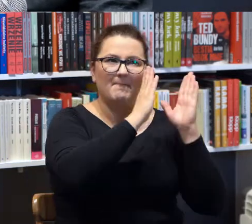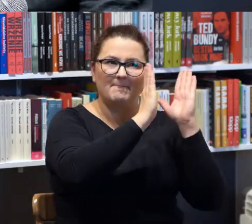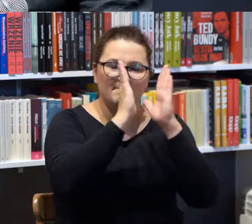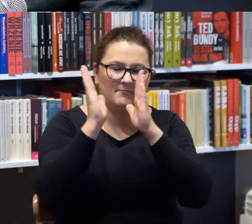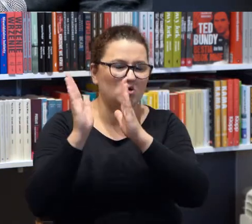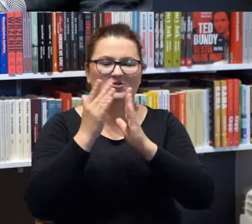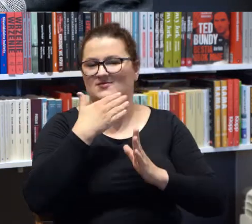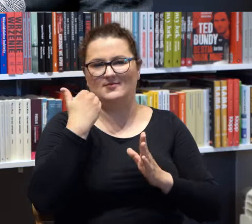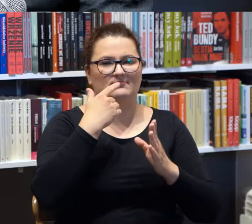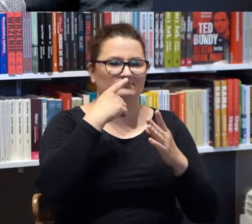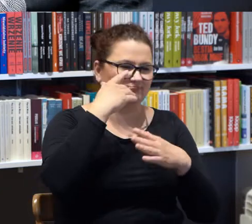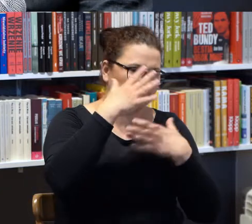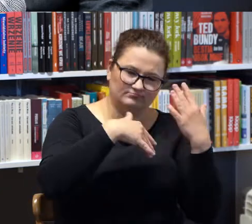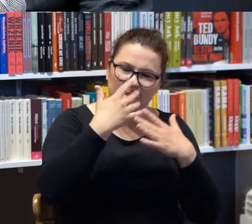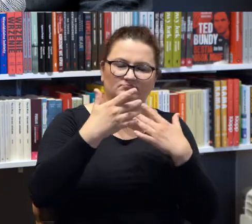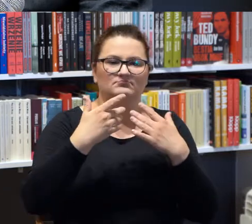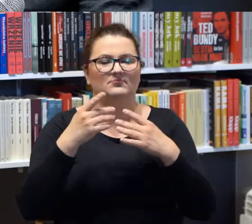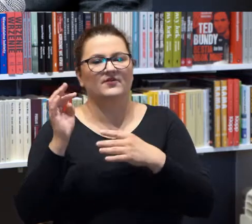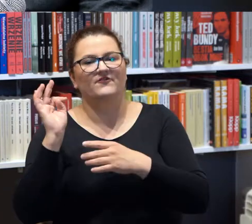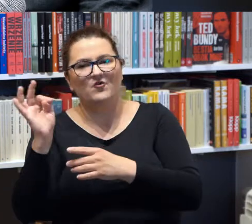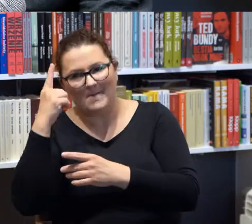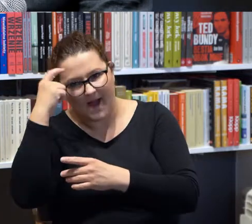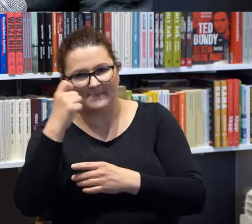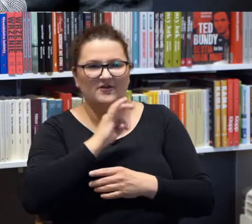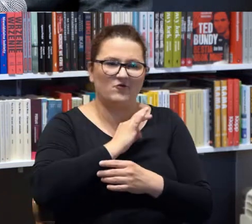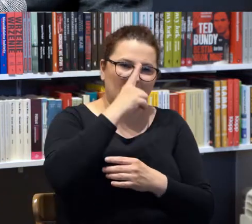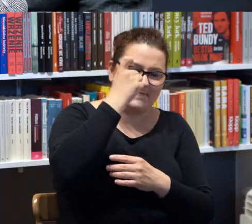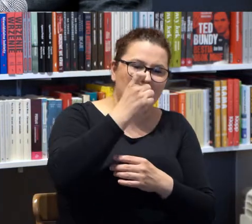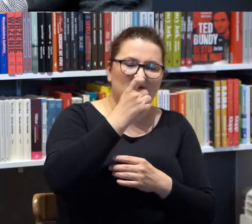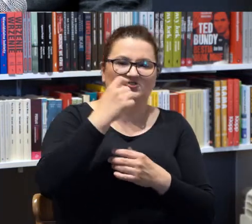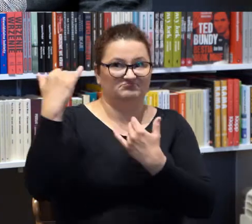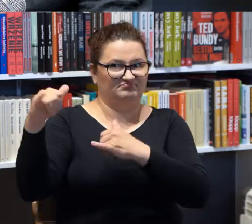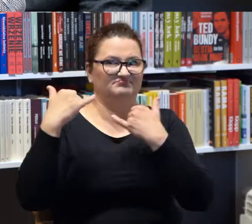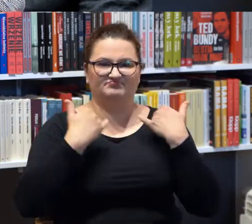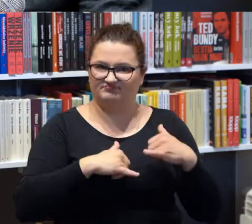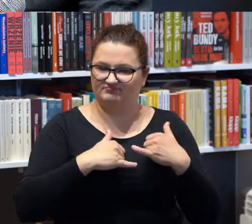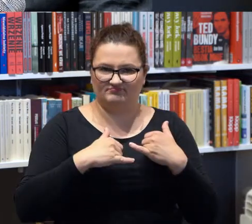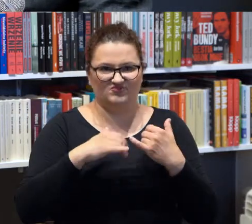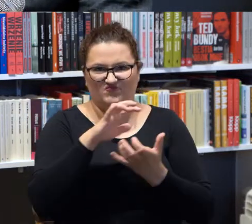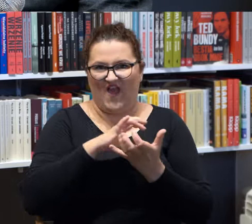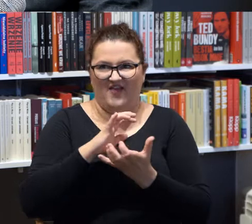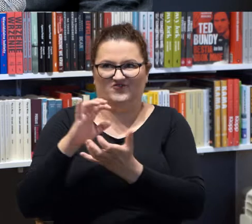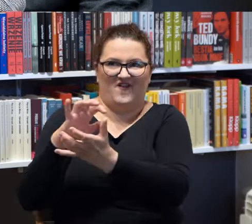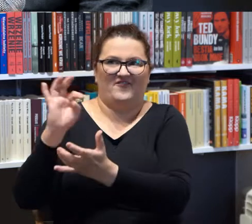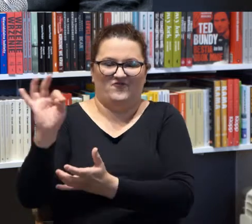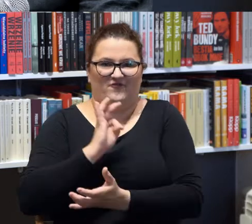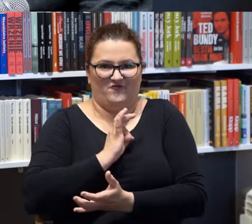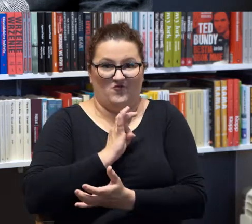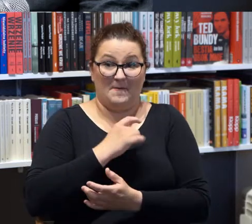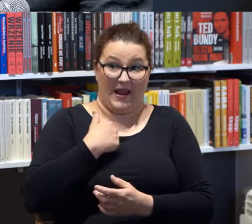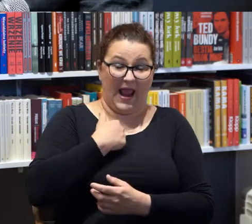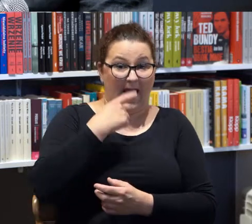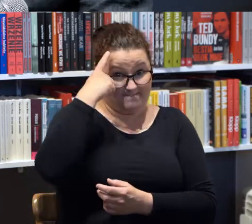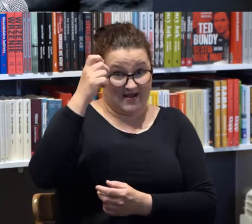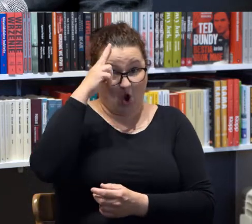z zapamiętanym, światy wielu osób pamiętających, które są skrajnie inne, bo na przykład moja pamięć o ojcu, który